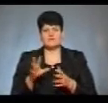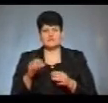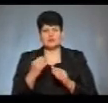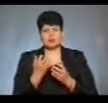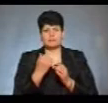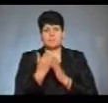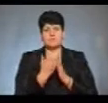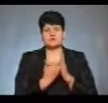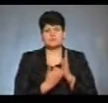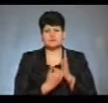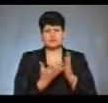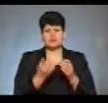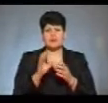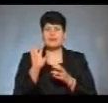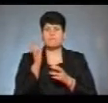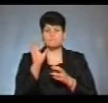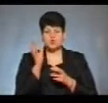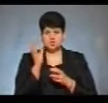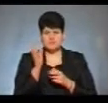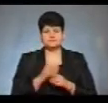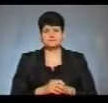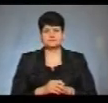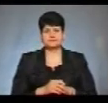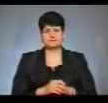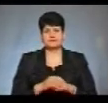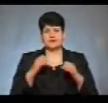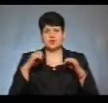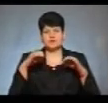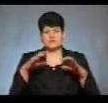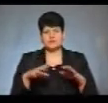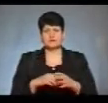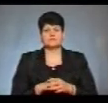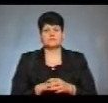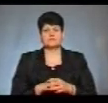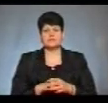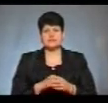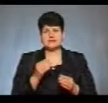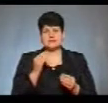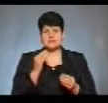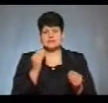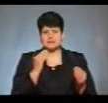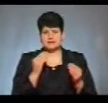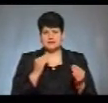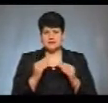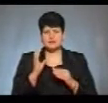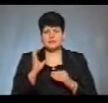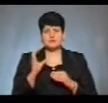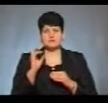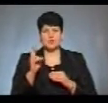списку. Одержали лампочки для освітлювання кабінок, салфетки, скотчі для